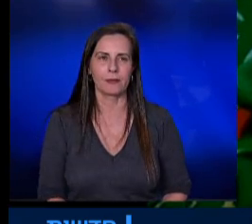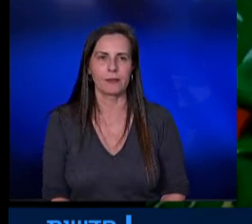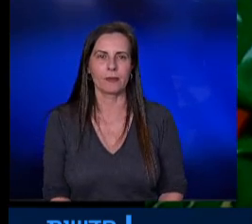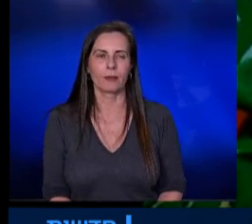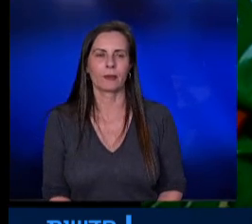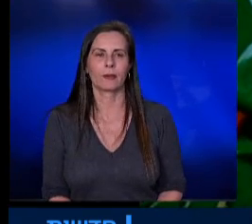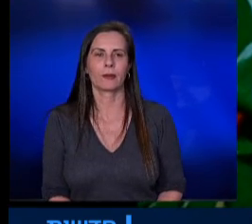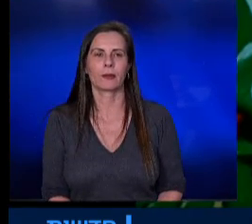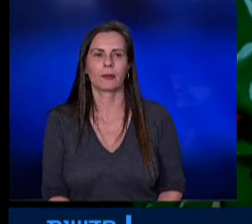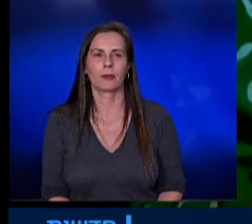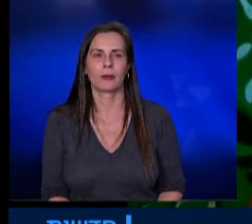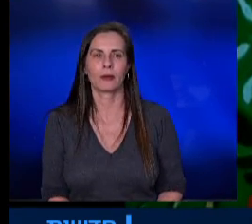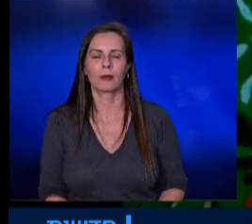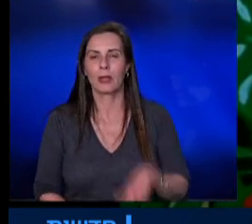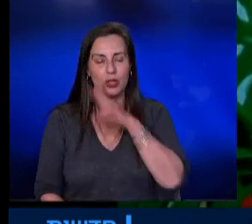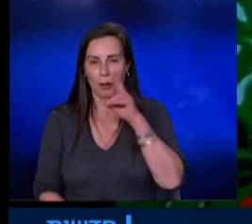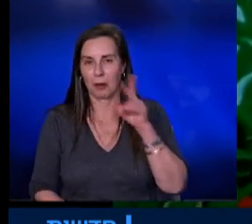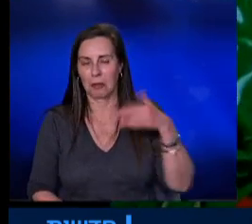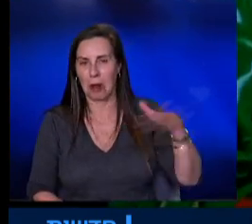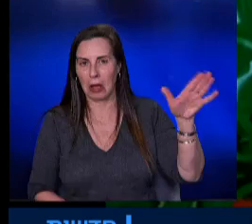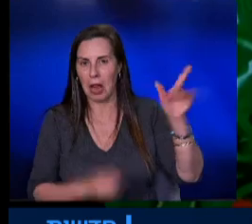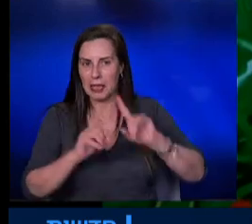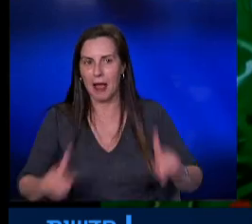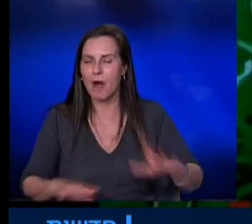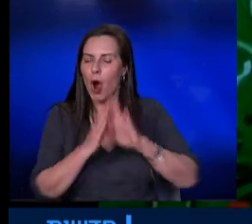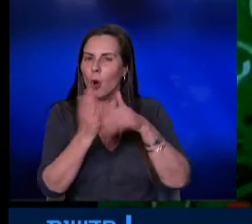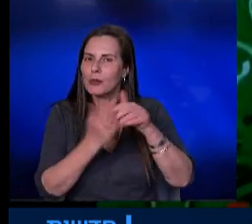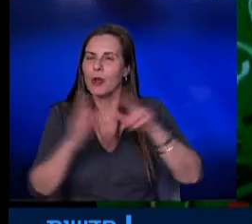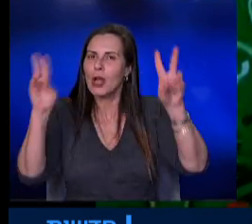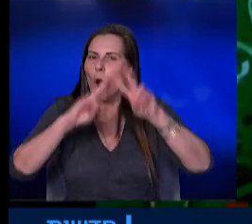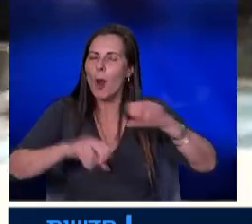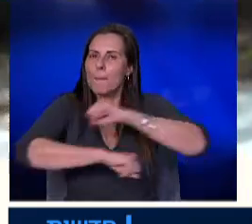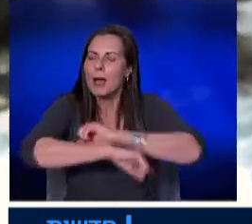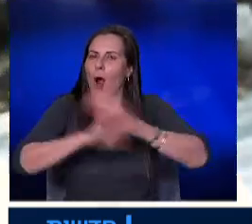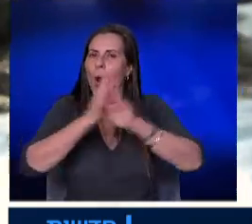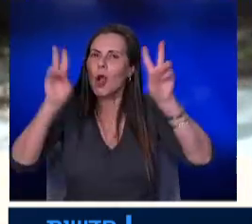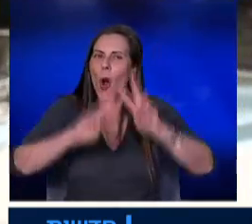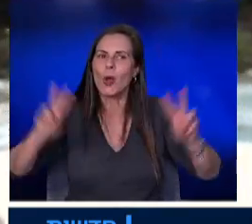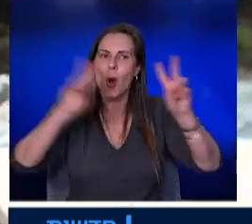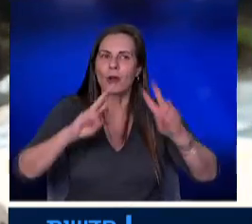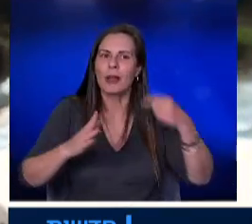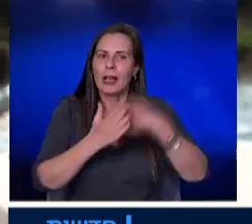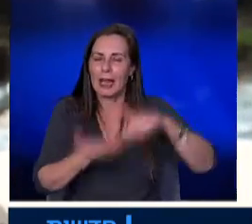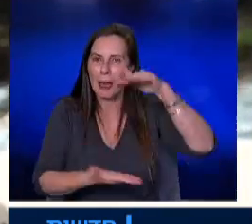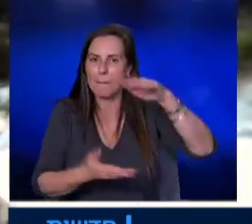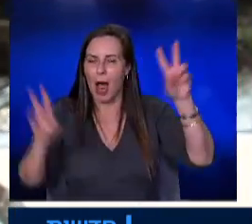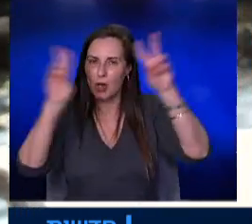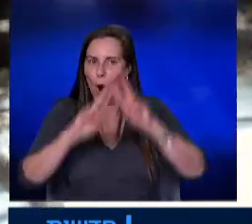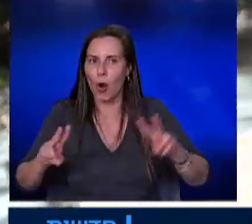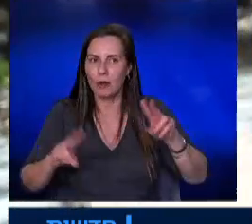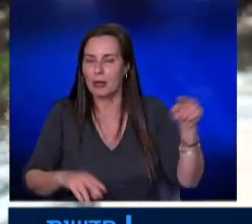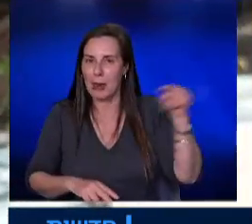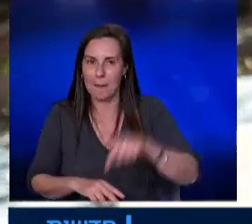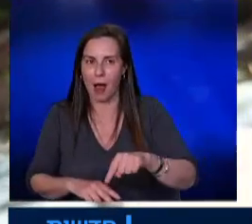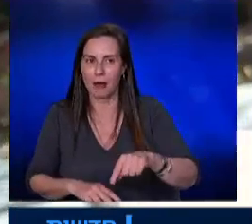מה שהיא נסעה ליוון, לטיול, והיא ראתה שהכל שם צובעים בכחול, את המרפסות, את הקירות. קנתה פח צבע כחול, היא באה